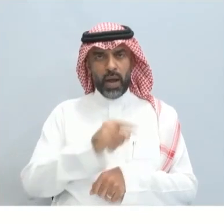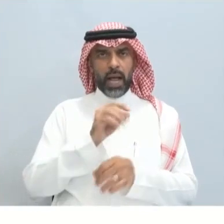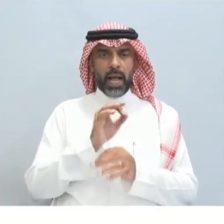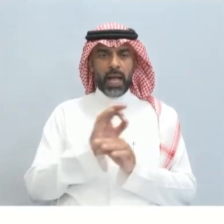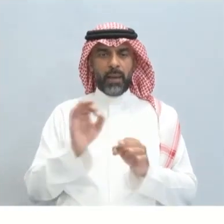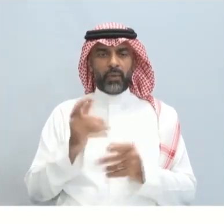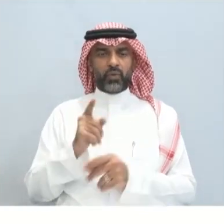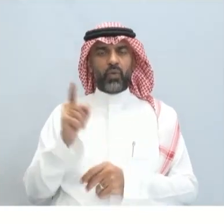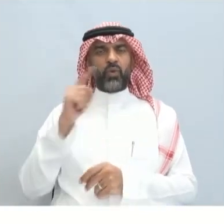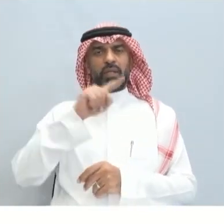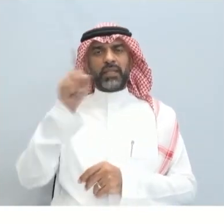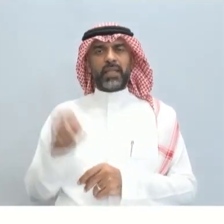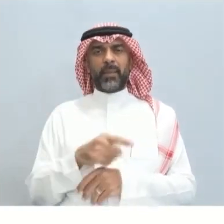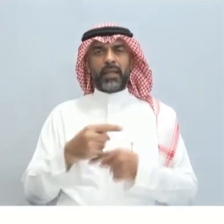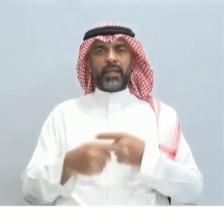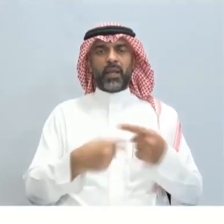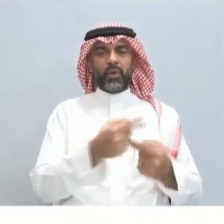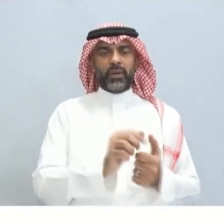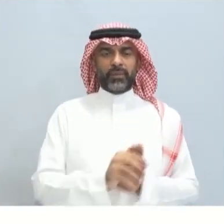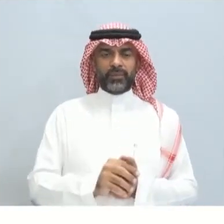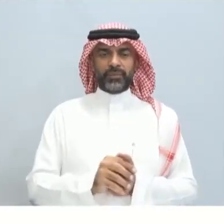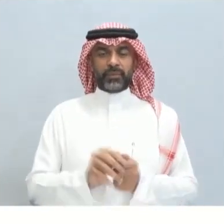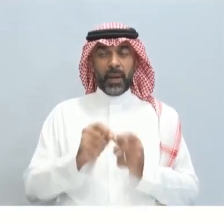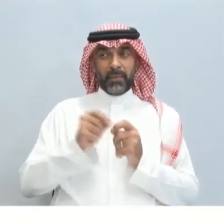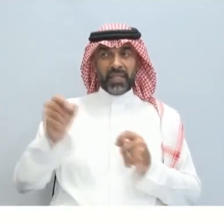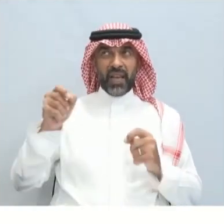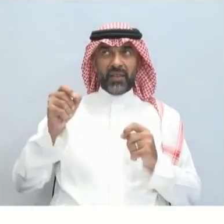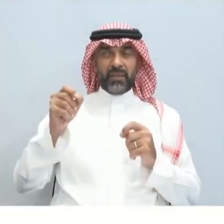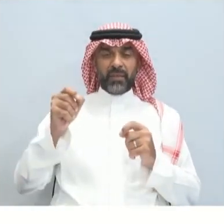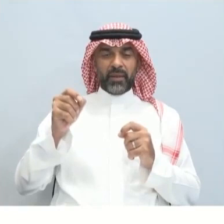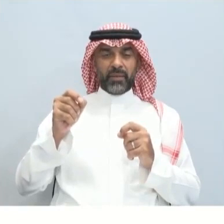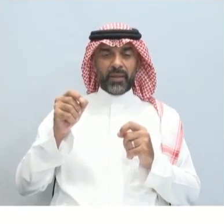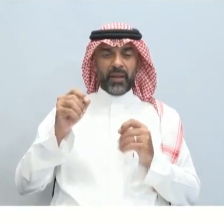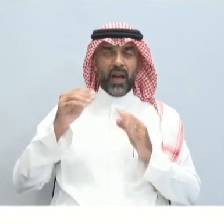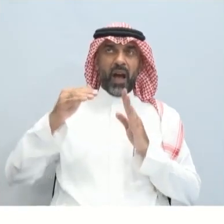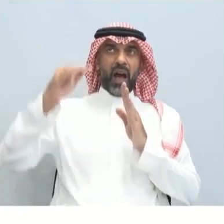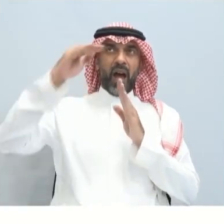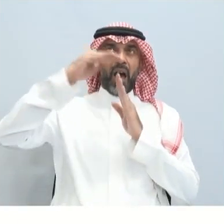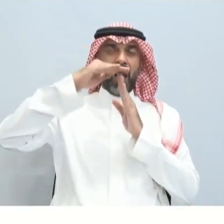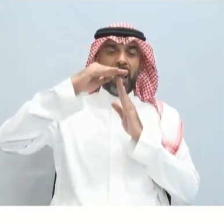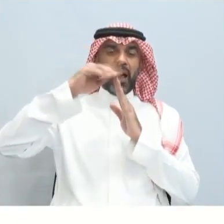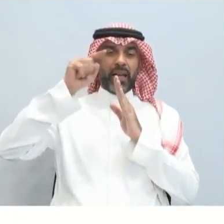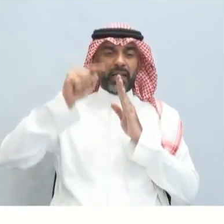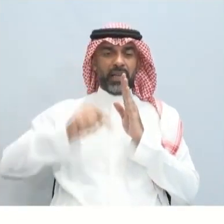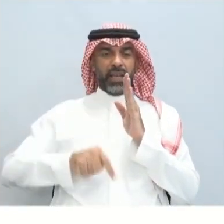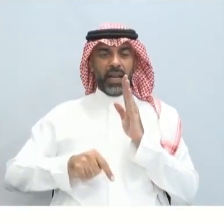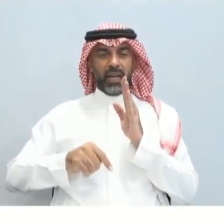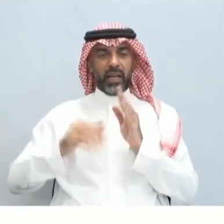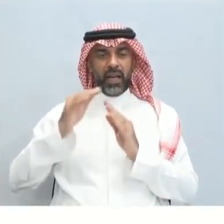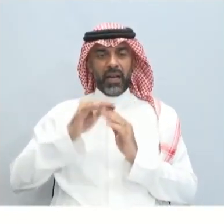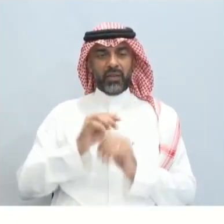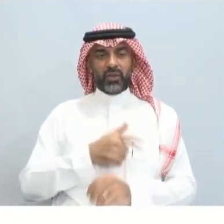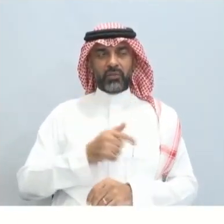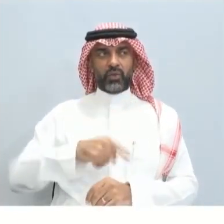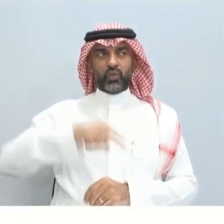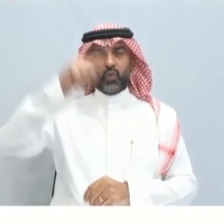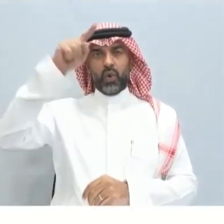الزمن الدوري المسافه بين قمه موجه الى القاع المجاور في الموجه تسمى الطول